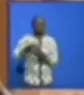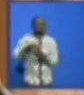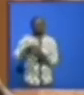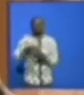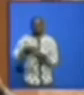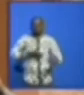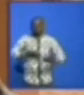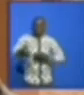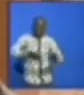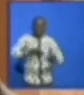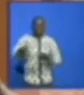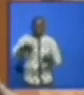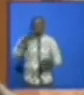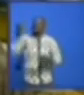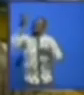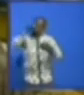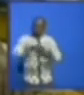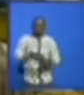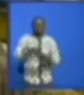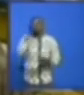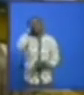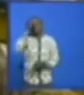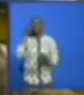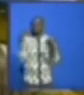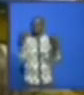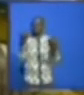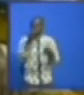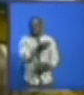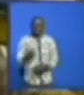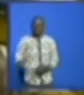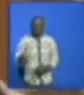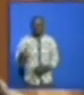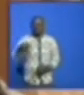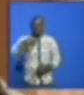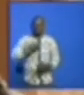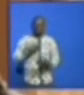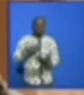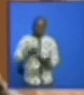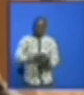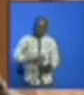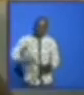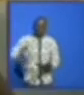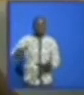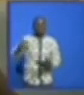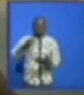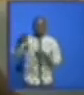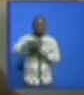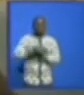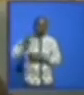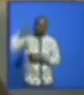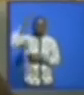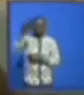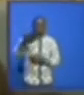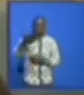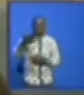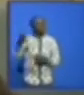me sois dedans pour pouvoir comprendre beaucoup de choses. Je compte m'inscrire pour les jours à venir. Pour cet intérêt de la part